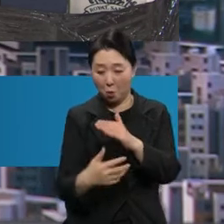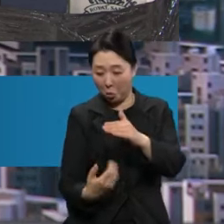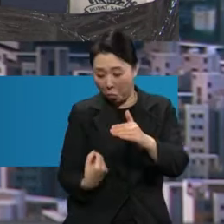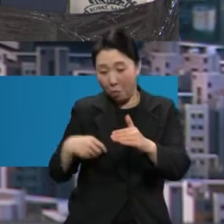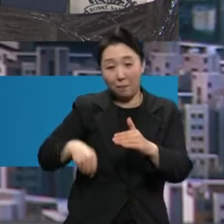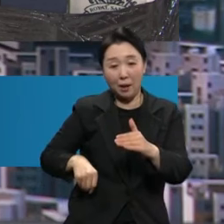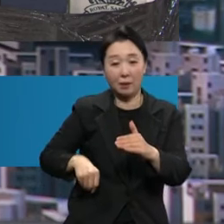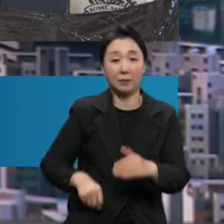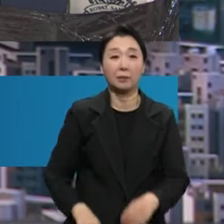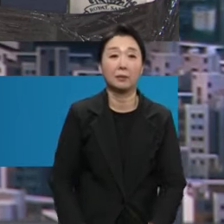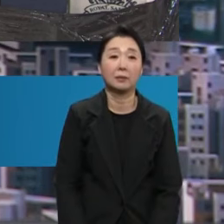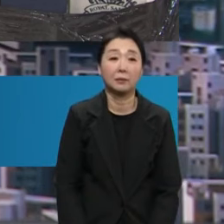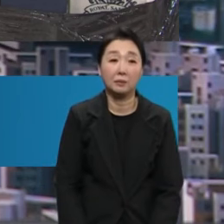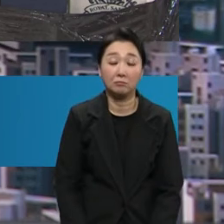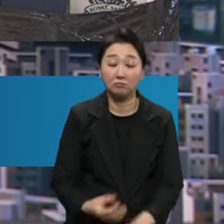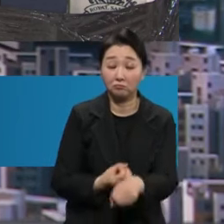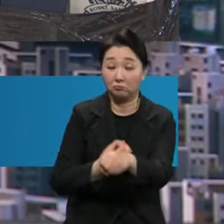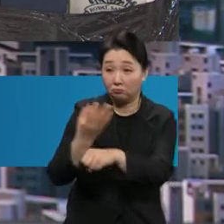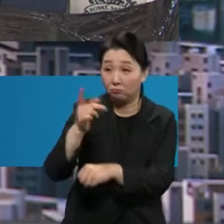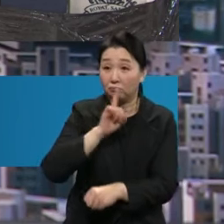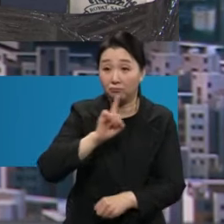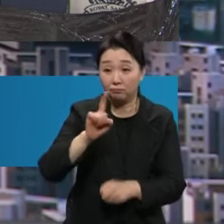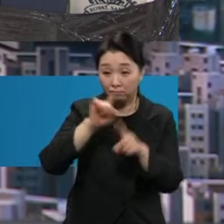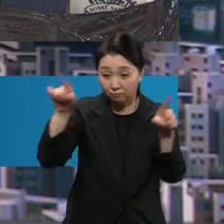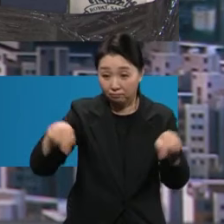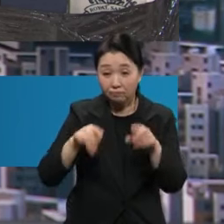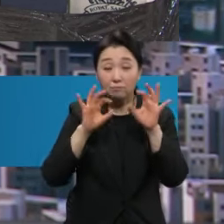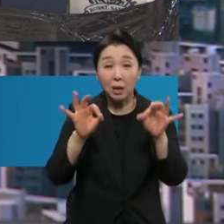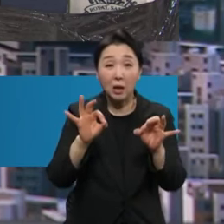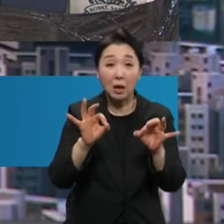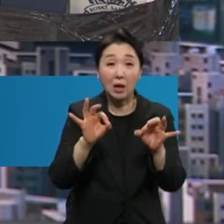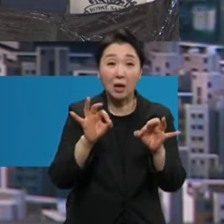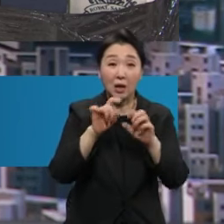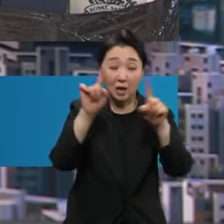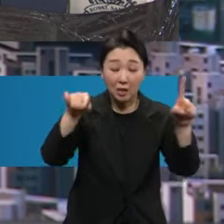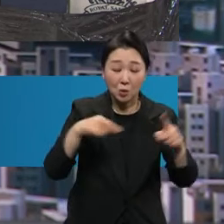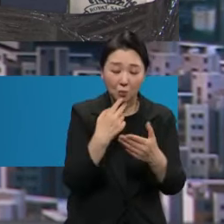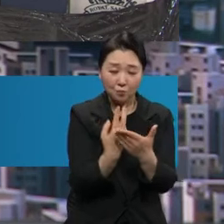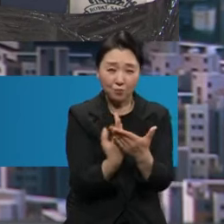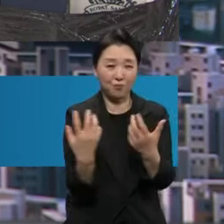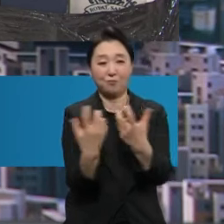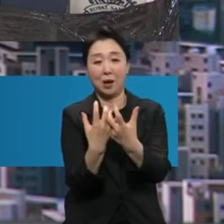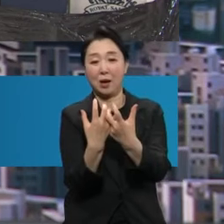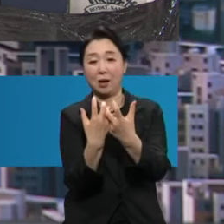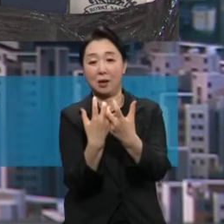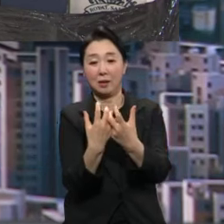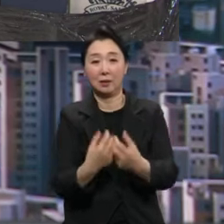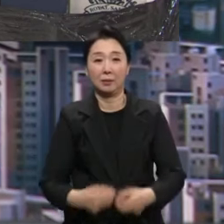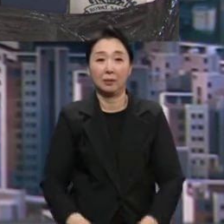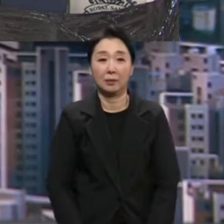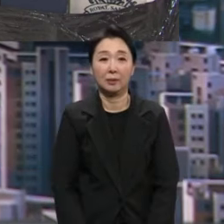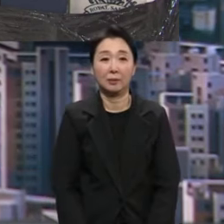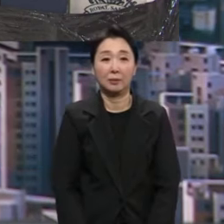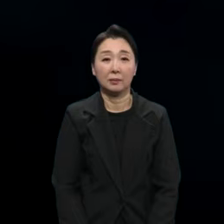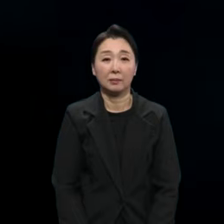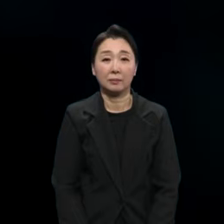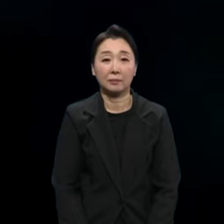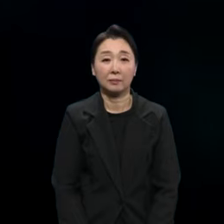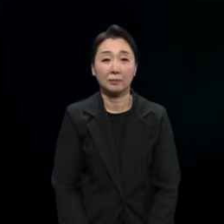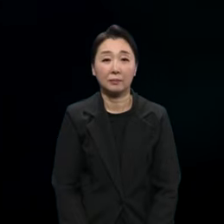붙잡혔습니다. 수출하겠다고 신고한 상자 안엔 골판지와 플라스틱으로 채워져 있었습니다. 이상화 기자입니다.